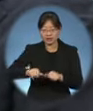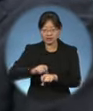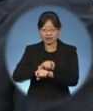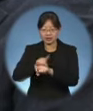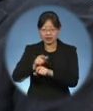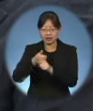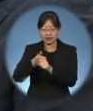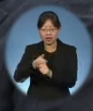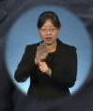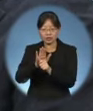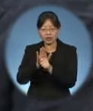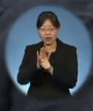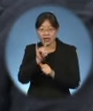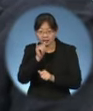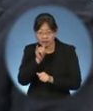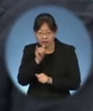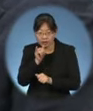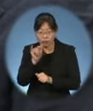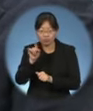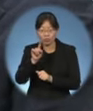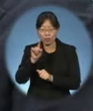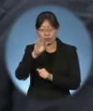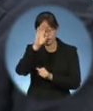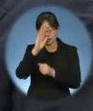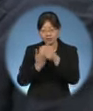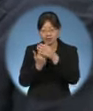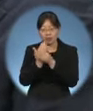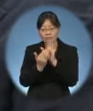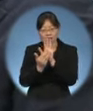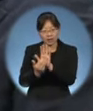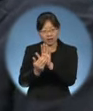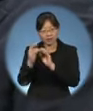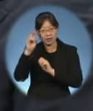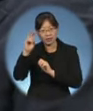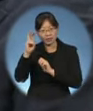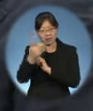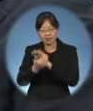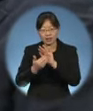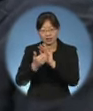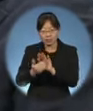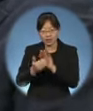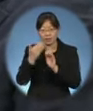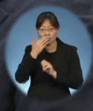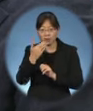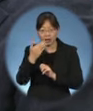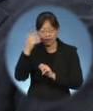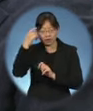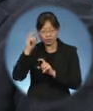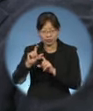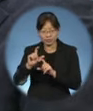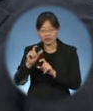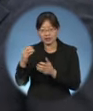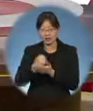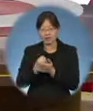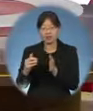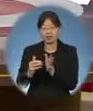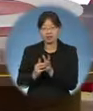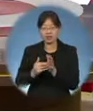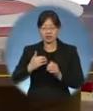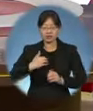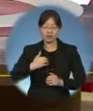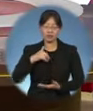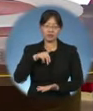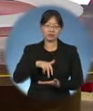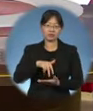특성에 맞춰서 도와줬다면 발병을 막지 않았을까 예방할 수 있지 않을까는 제가 맞아요. 고민을 하게 됐습니다. 맞아요. 그래서 예.